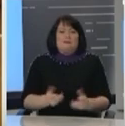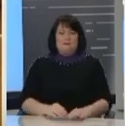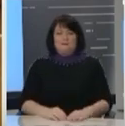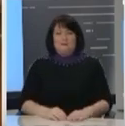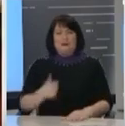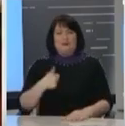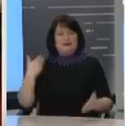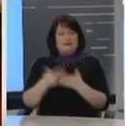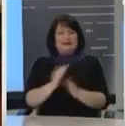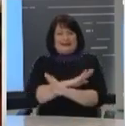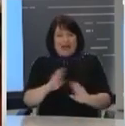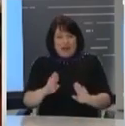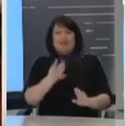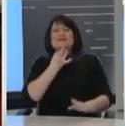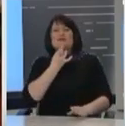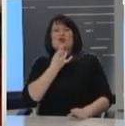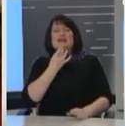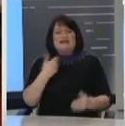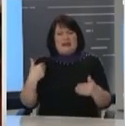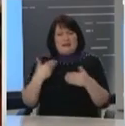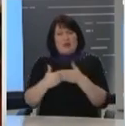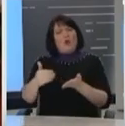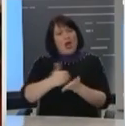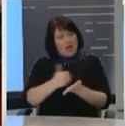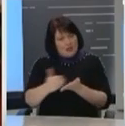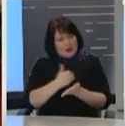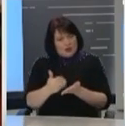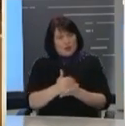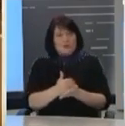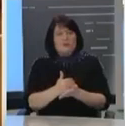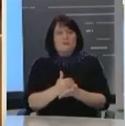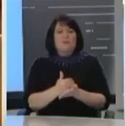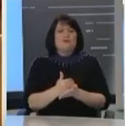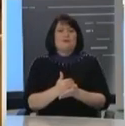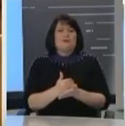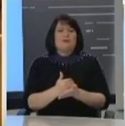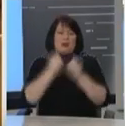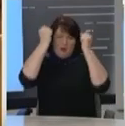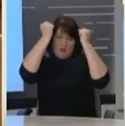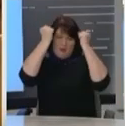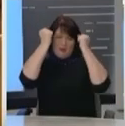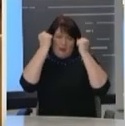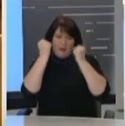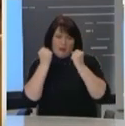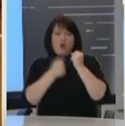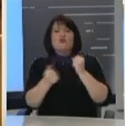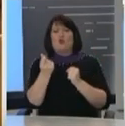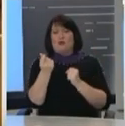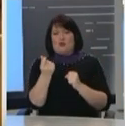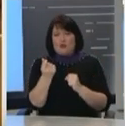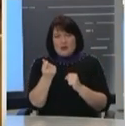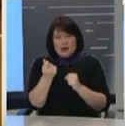Αφήνουμε πίσω μας μια περίοδο σκληρή, άδικη και πολλαπλώς επιζήμια, όχι μόνο οικονομικά,